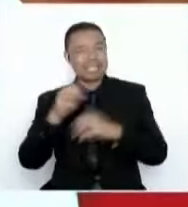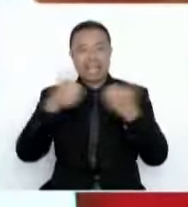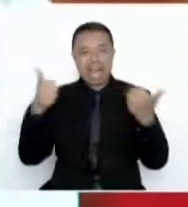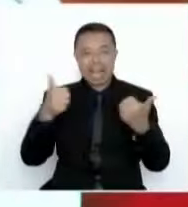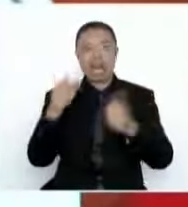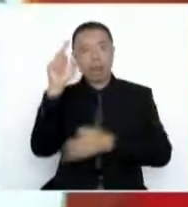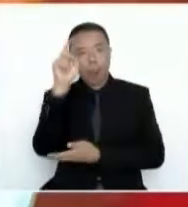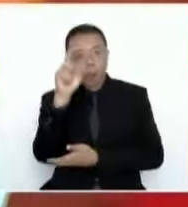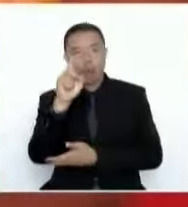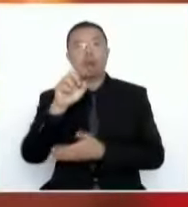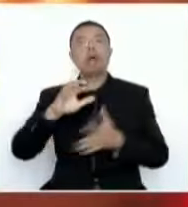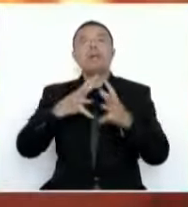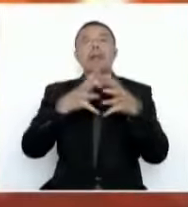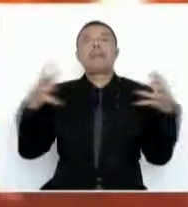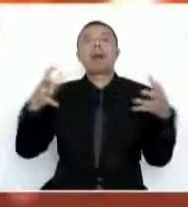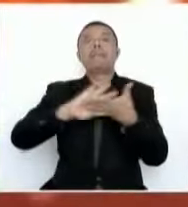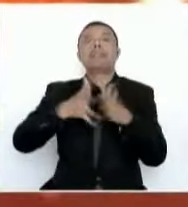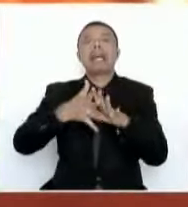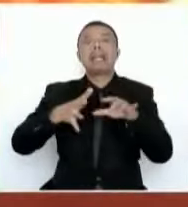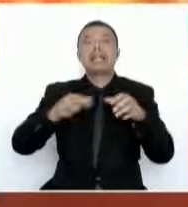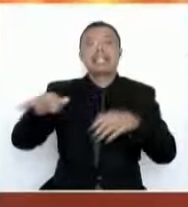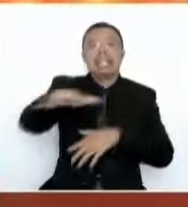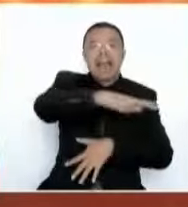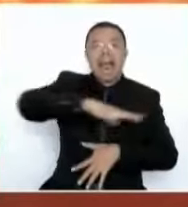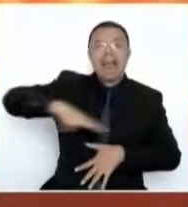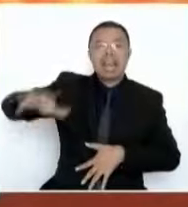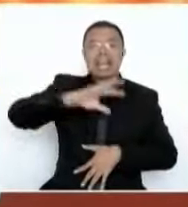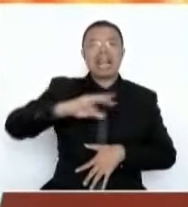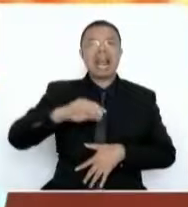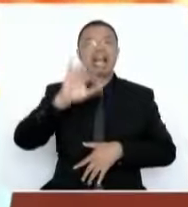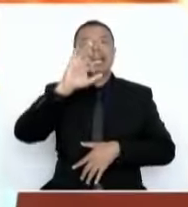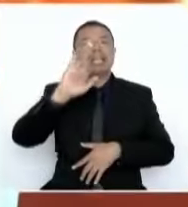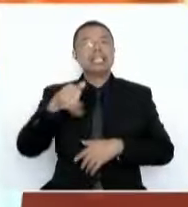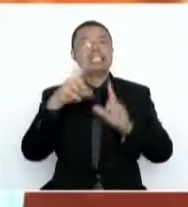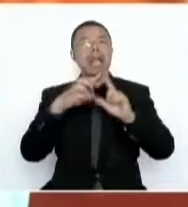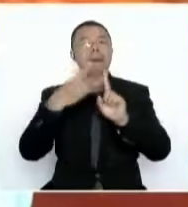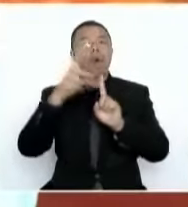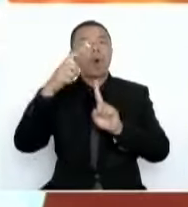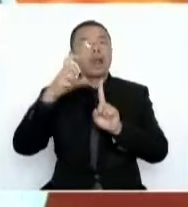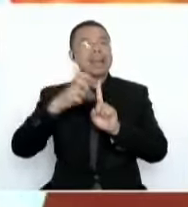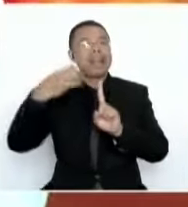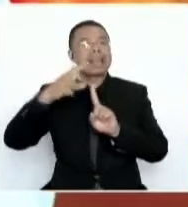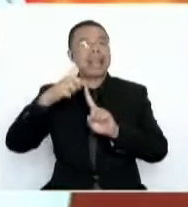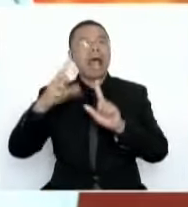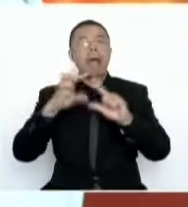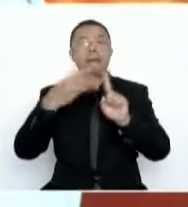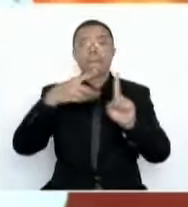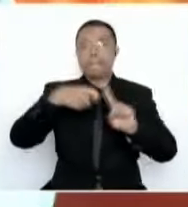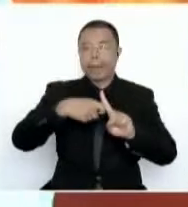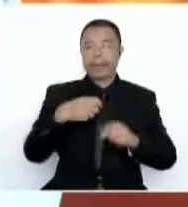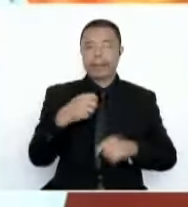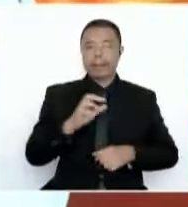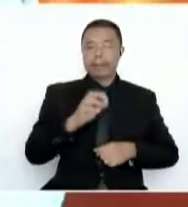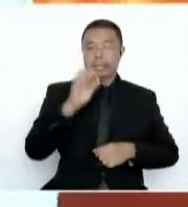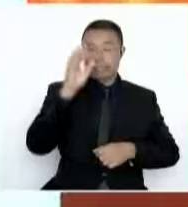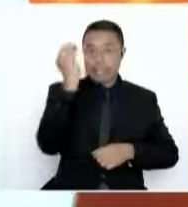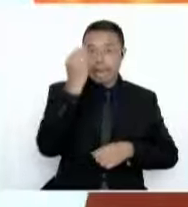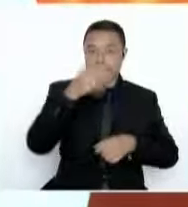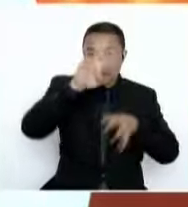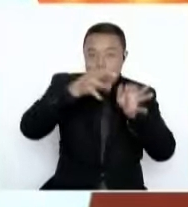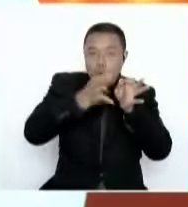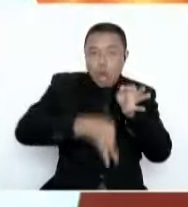menjadi aglomerasi karena di Jakarta tidak bisa menyelesaikan sendiri baik banjir macet